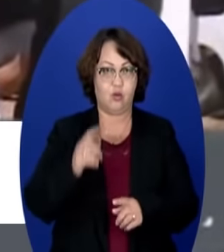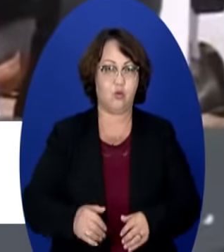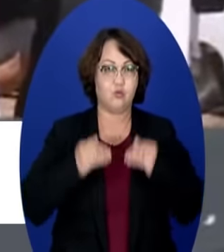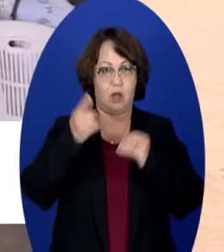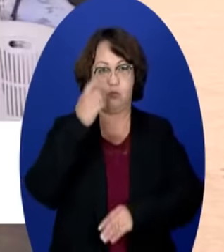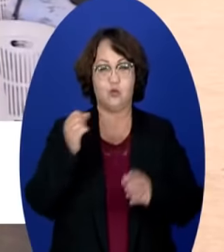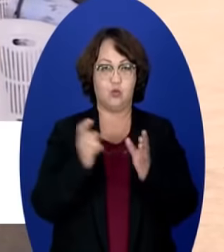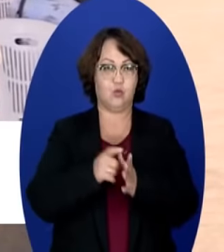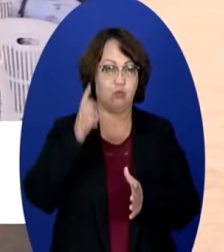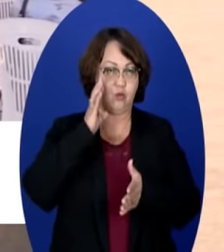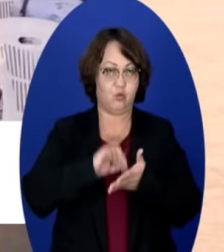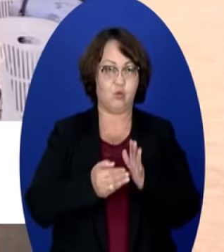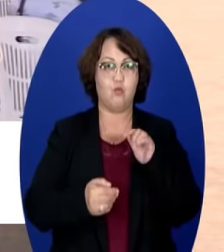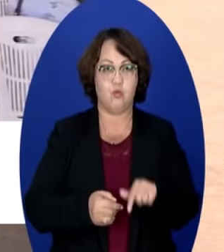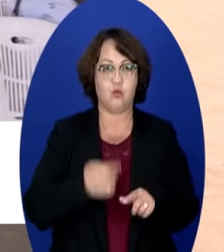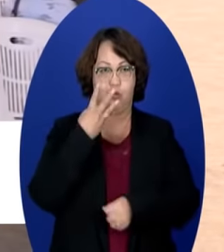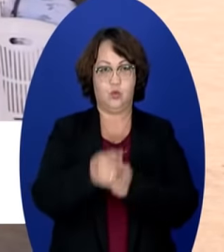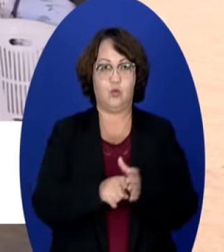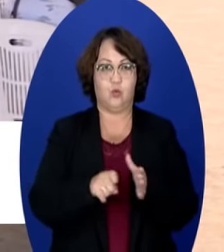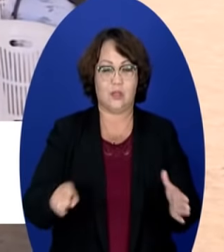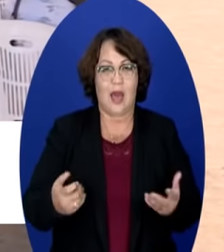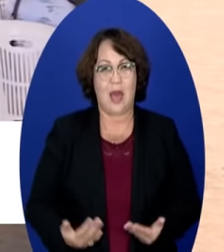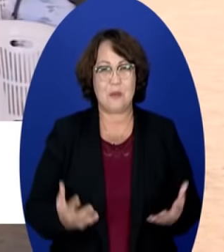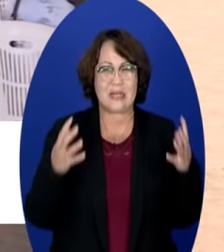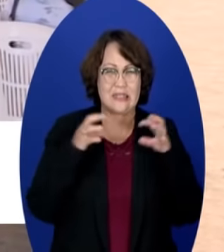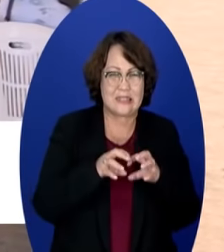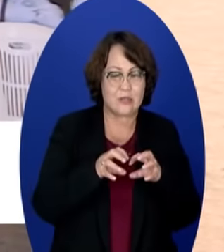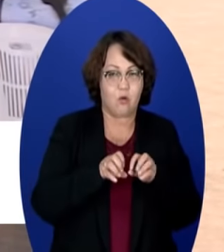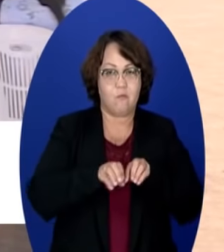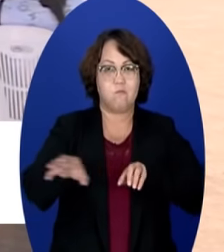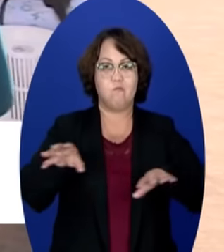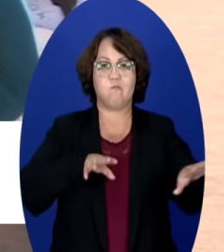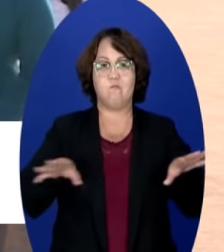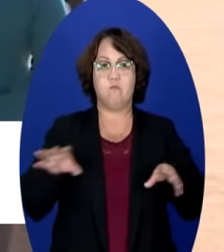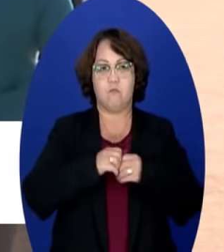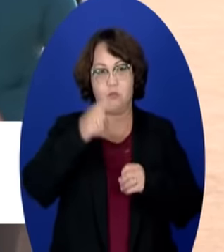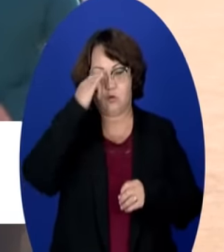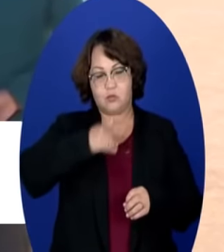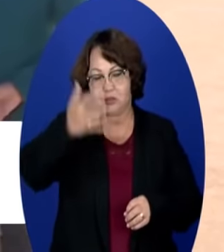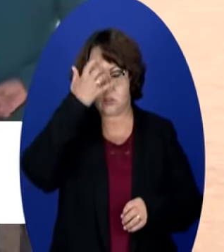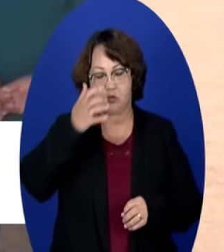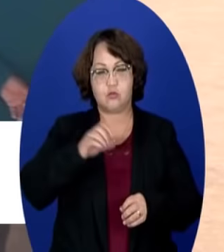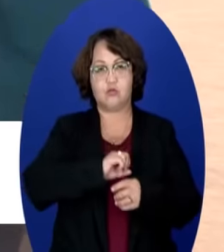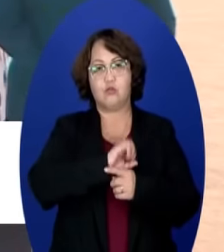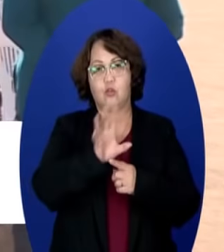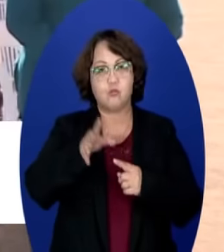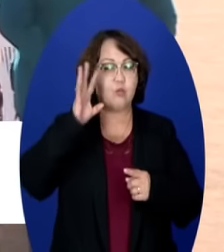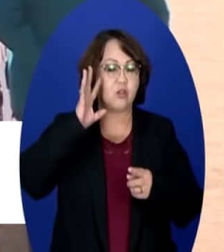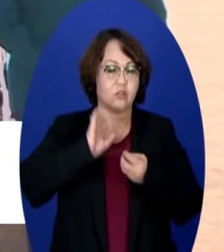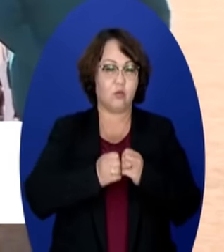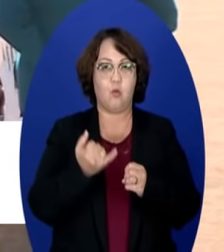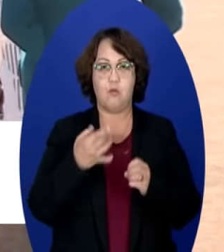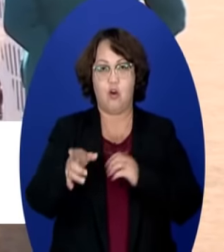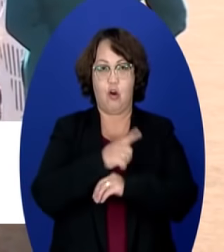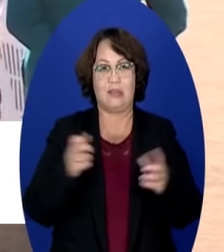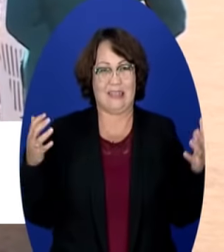байх болно. За энэ 4 жилийн хувьд бол төвлөрлийг сааруулах Монгол улсын засгийн газрын цогц бодлого гэж хэрэгжин. Энэ хүрээнд Улаанбаатар хот руу төвлөрөх болгонд